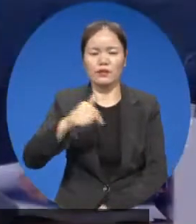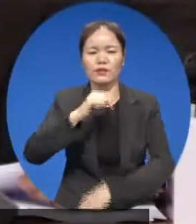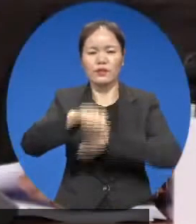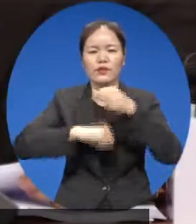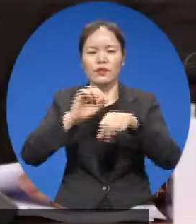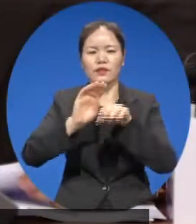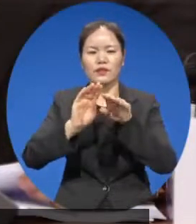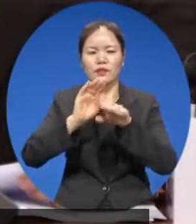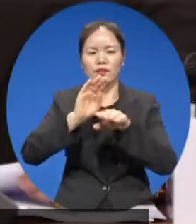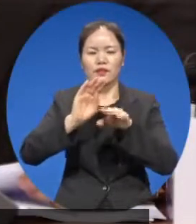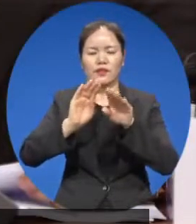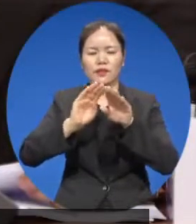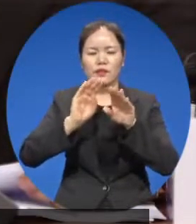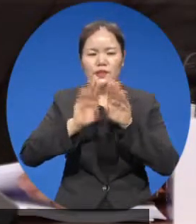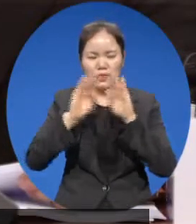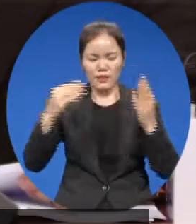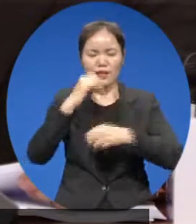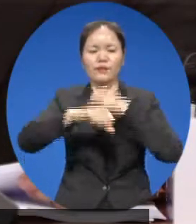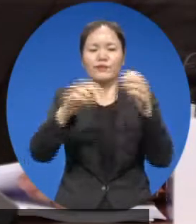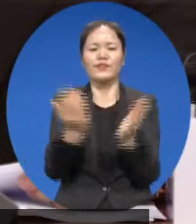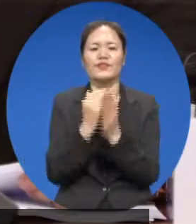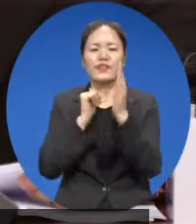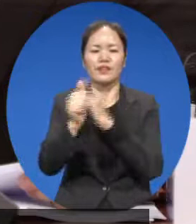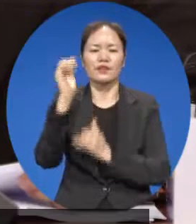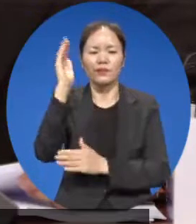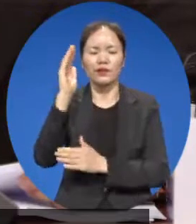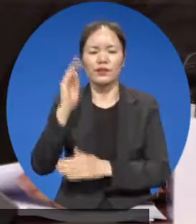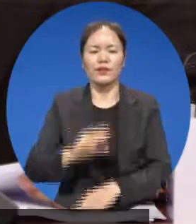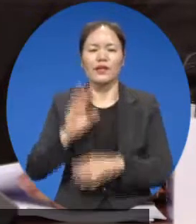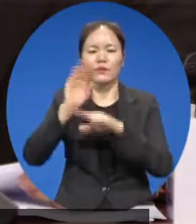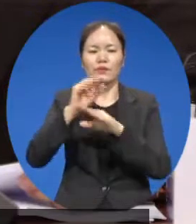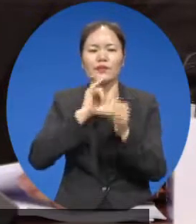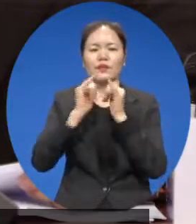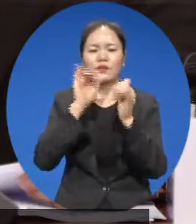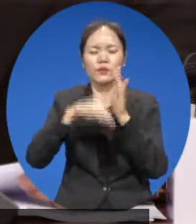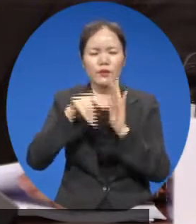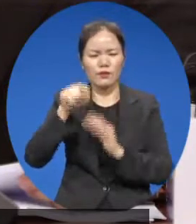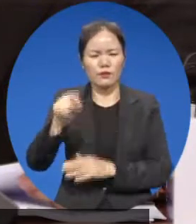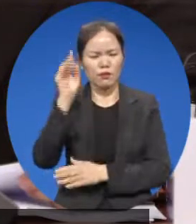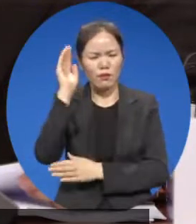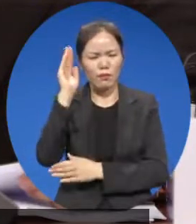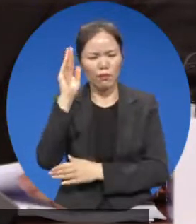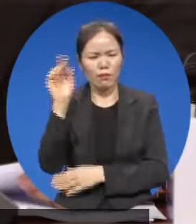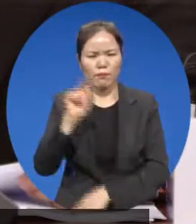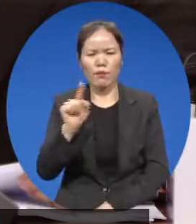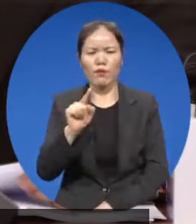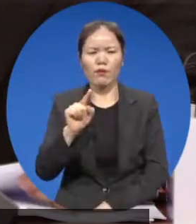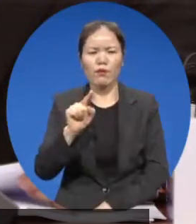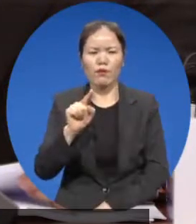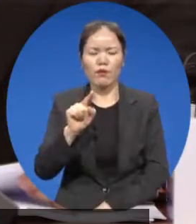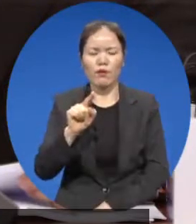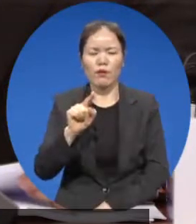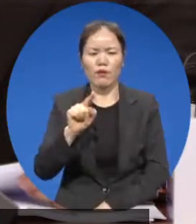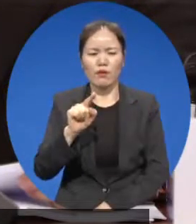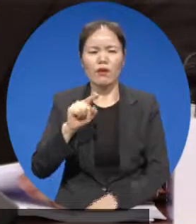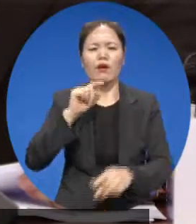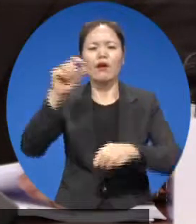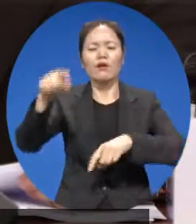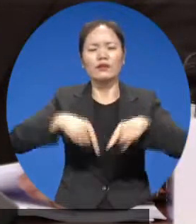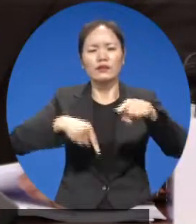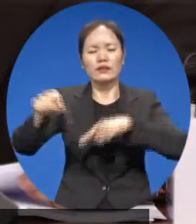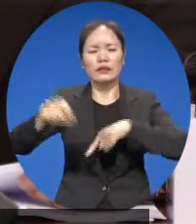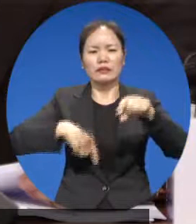하기도 했습니다 오늘 한 방송과의 인터뷰에서 저같은 발언과 메시지는 일종의 정치 행위 12 다